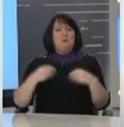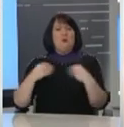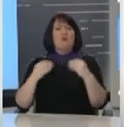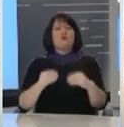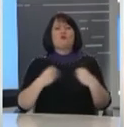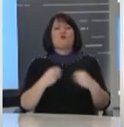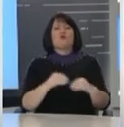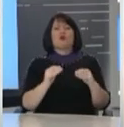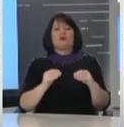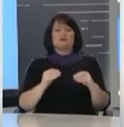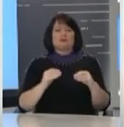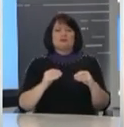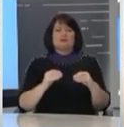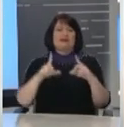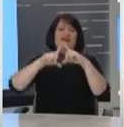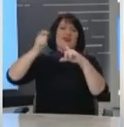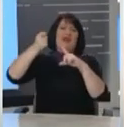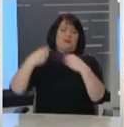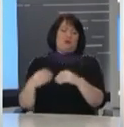ξεπούλημα κυριολεκτικά της ΔΕΗ.